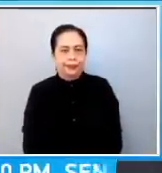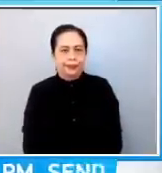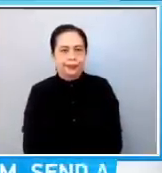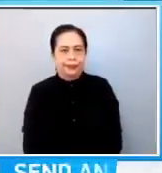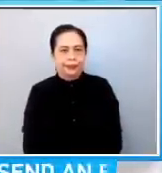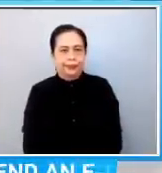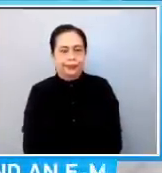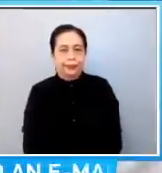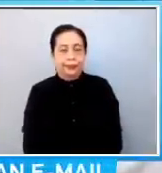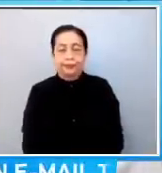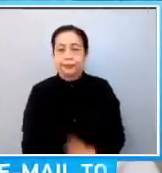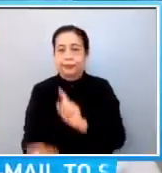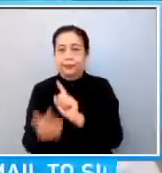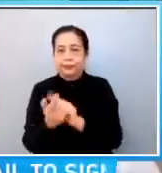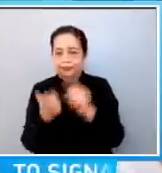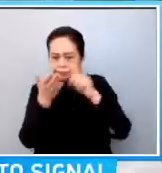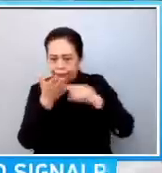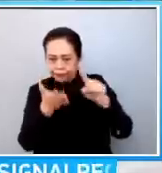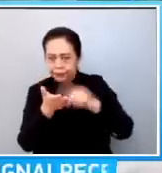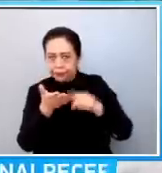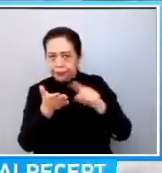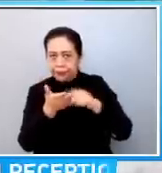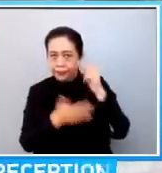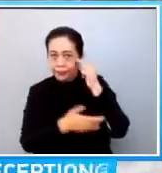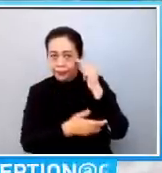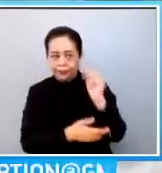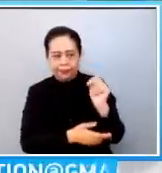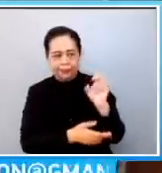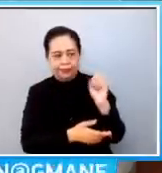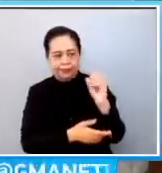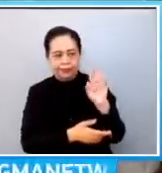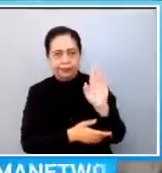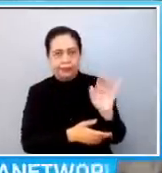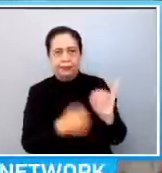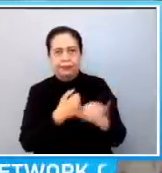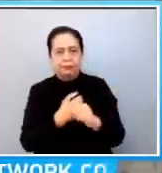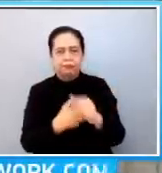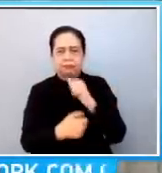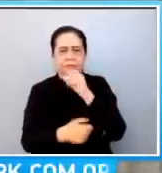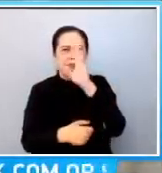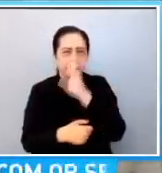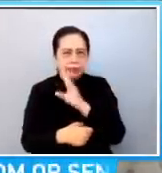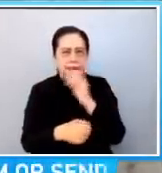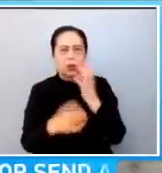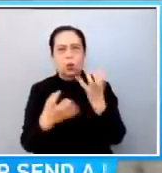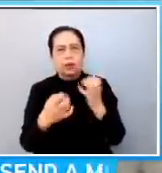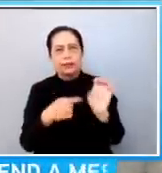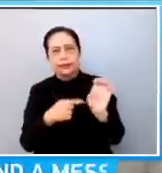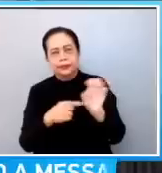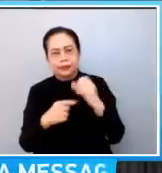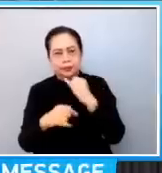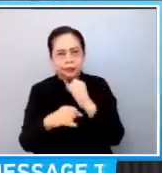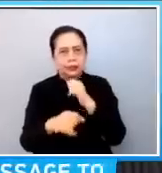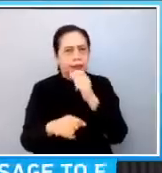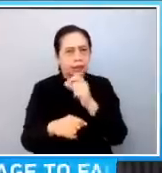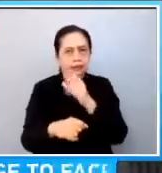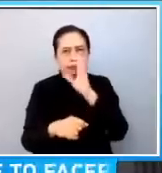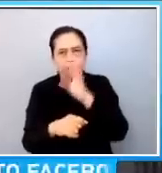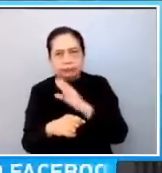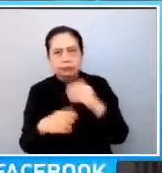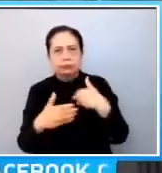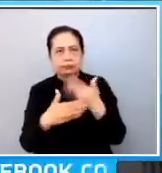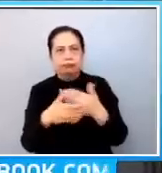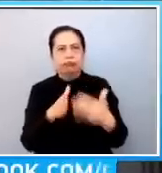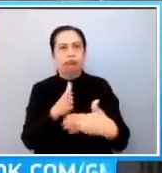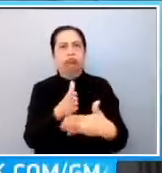Inabutan naming chine-check up ni Mang Nestor ang kanyang jeep. Hindi naman daw ito sira. Sinisiguro lang daw niyang hindi ito magkakaaberya sa gitna ng kanyang mga